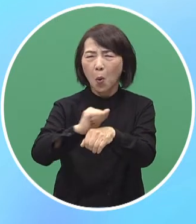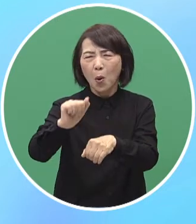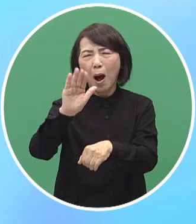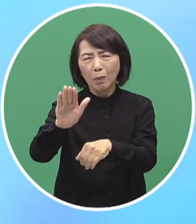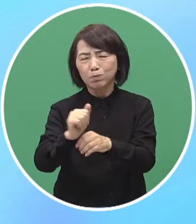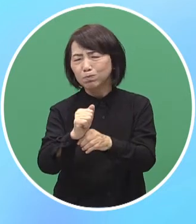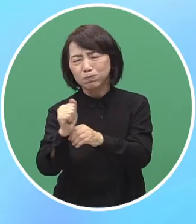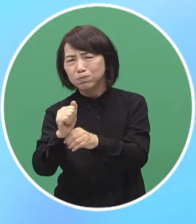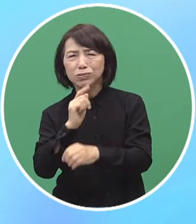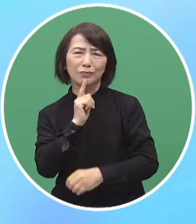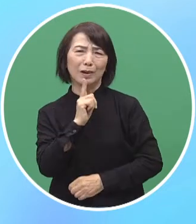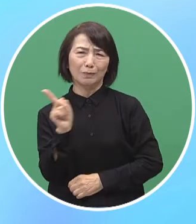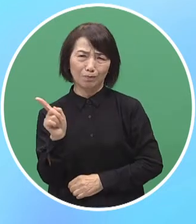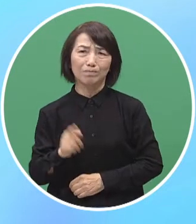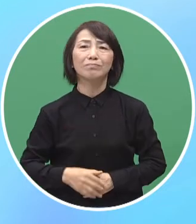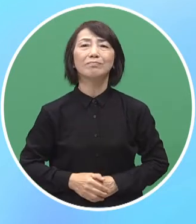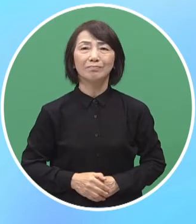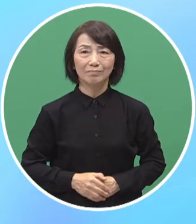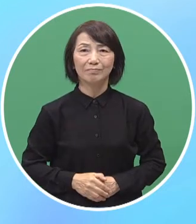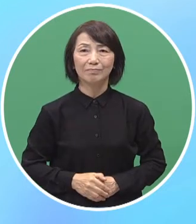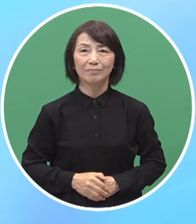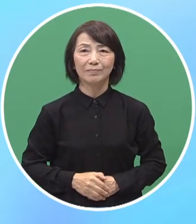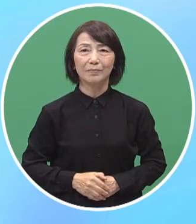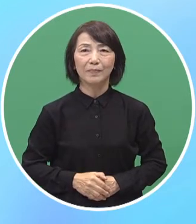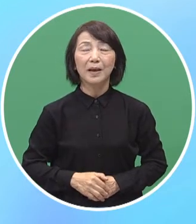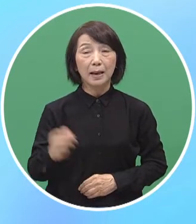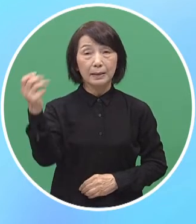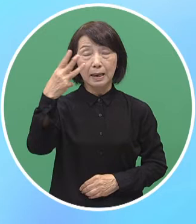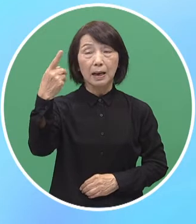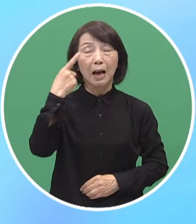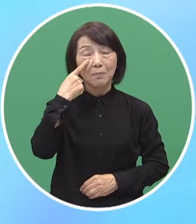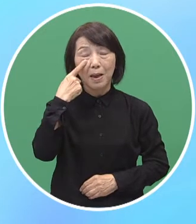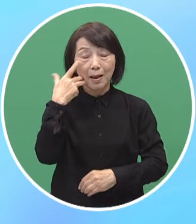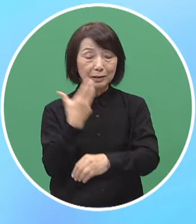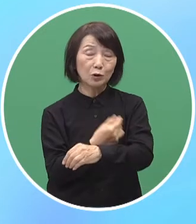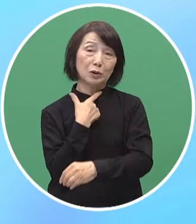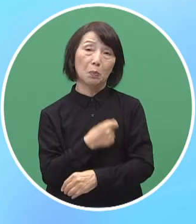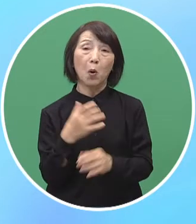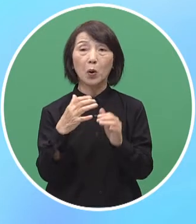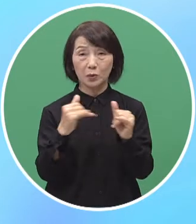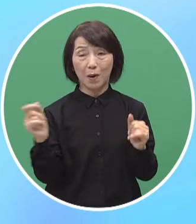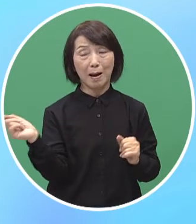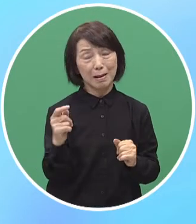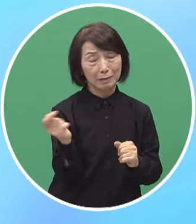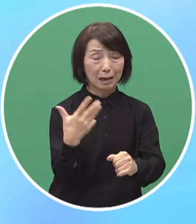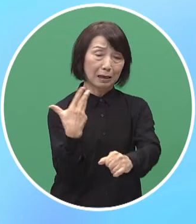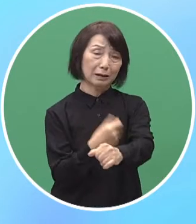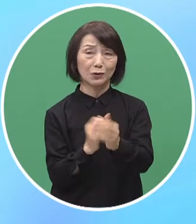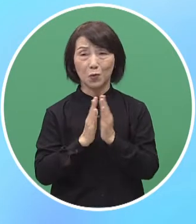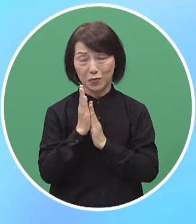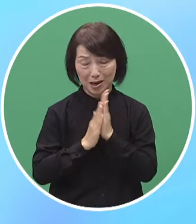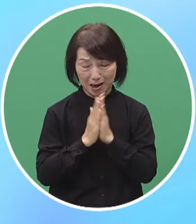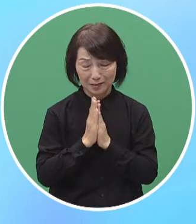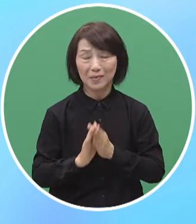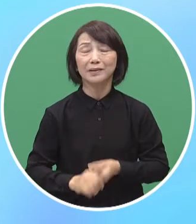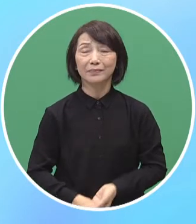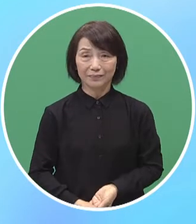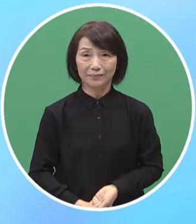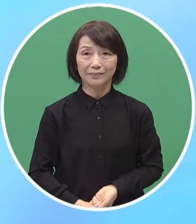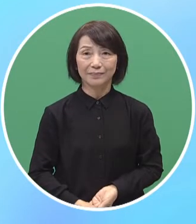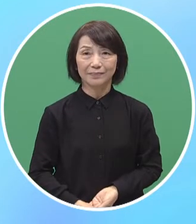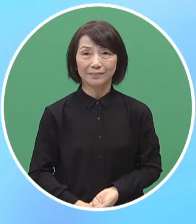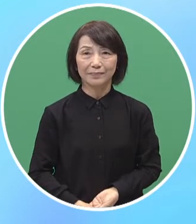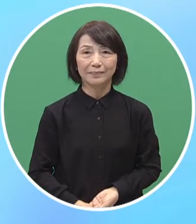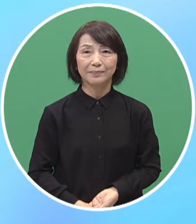果などが回復するとされています。3回目接種を希望する方は早めの接種をお願い